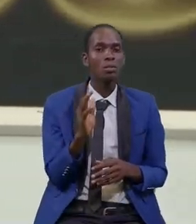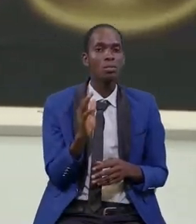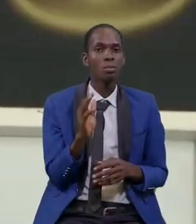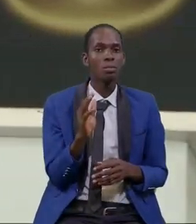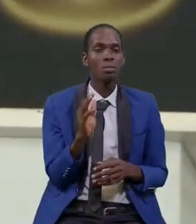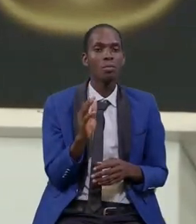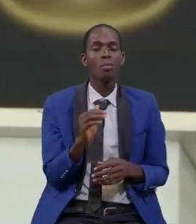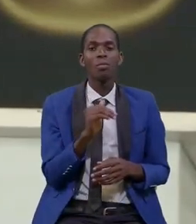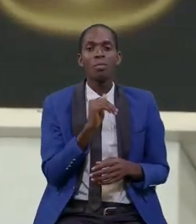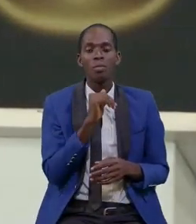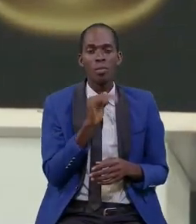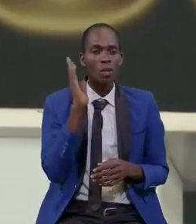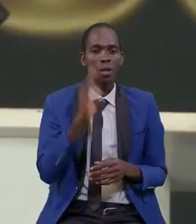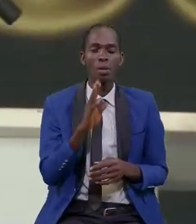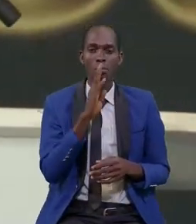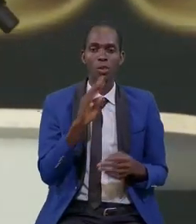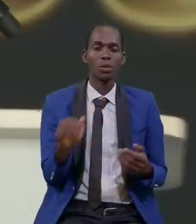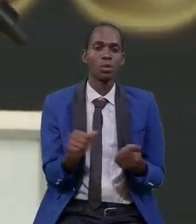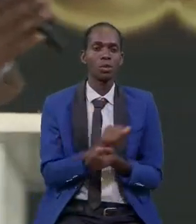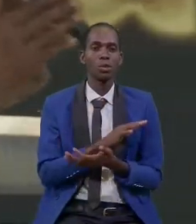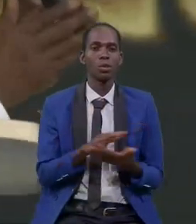sera détruit.